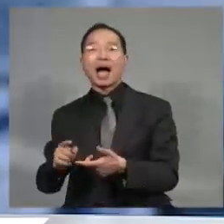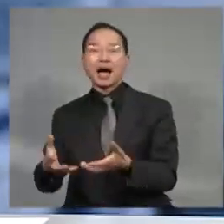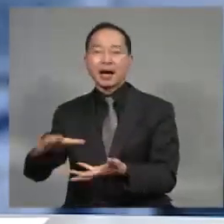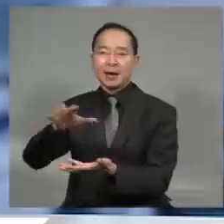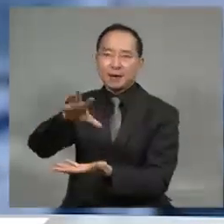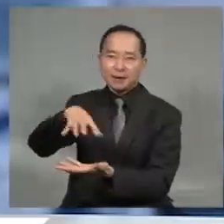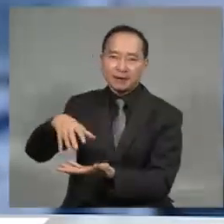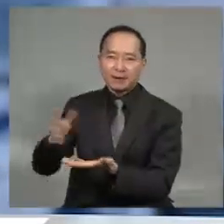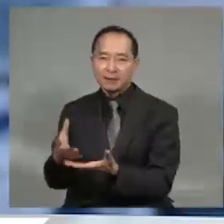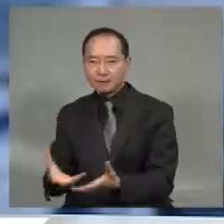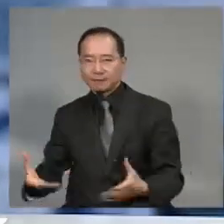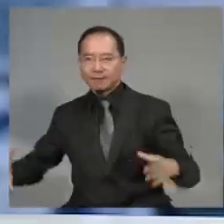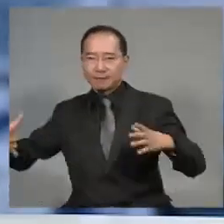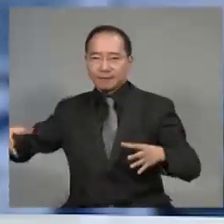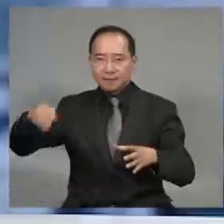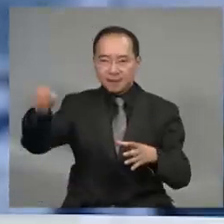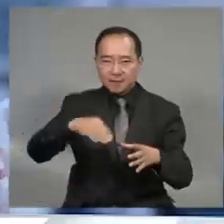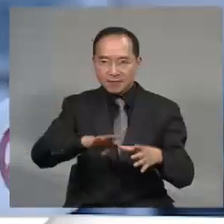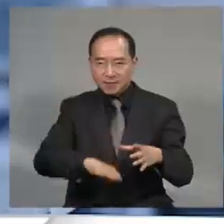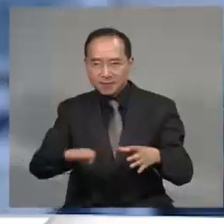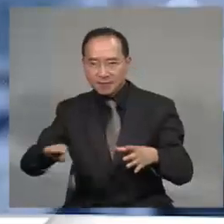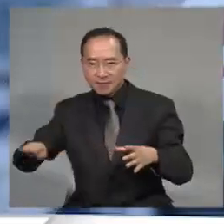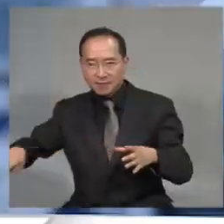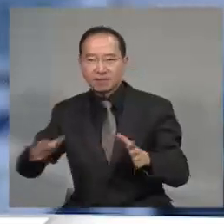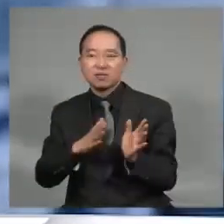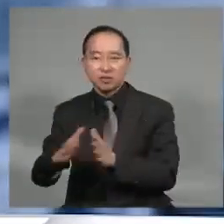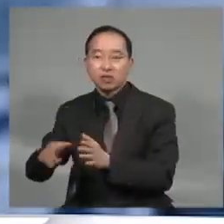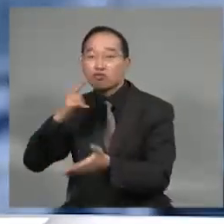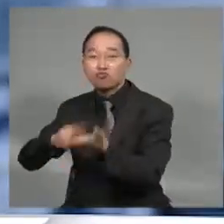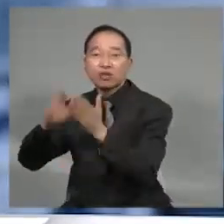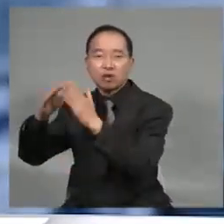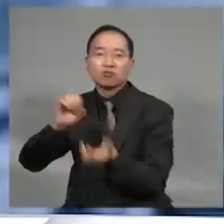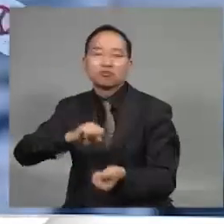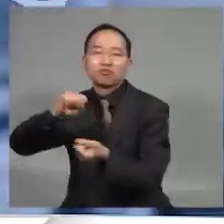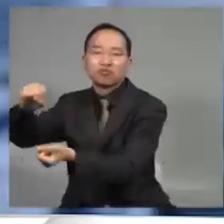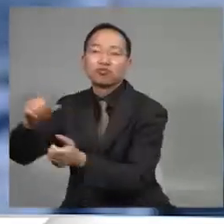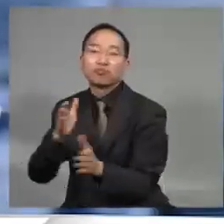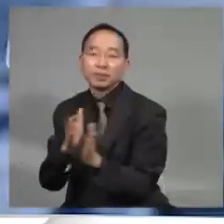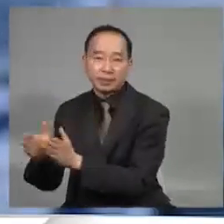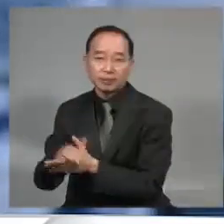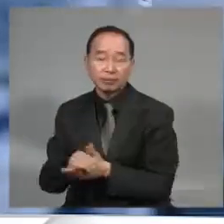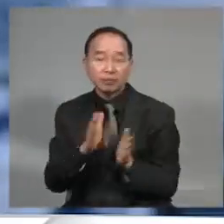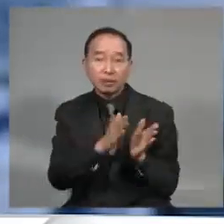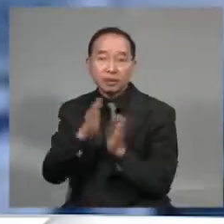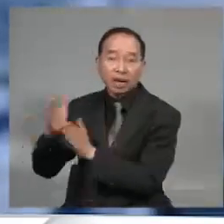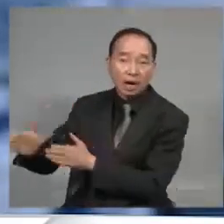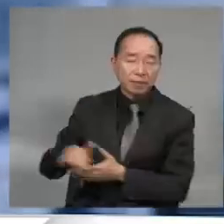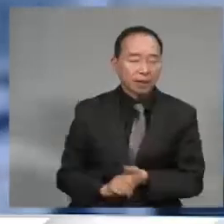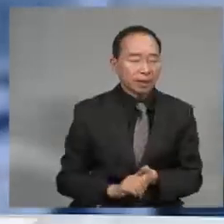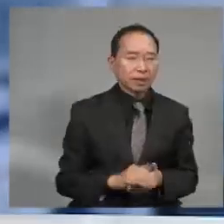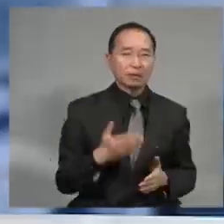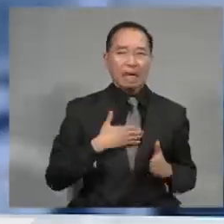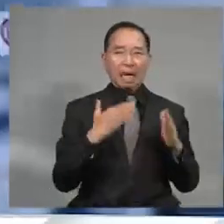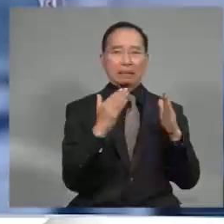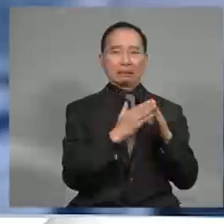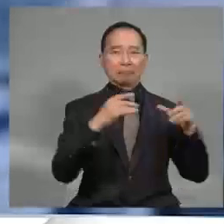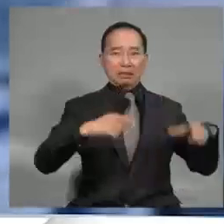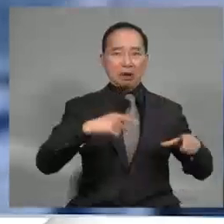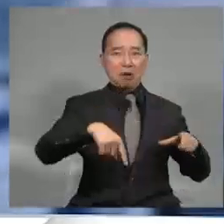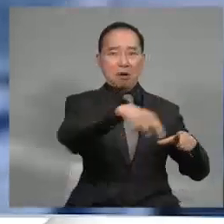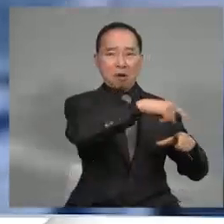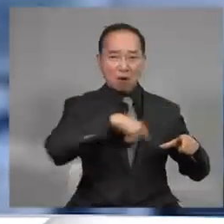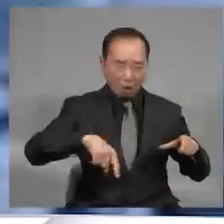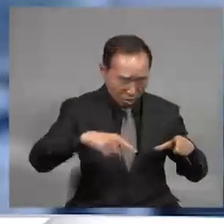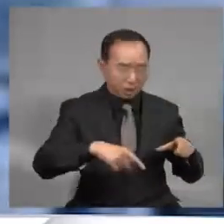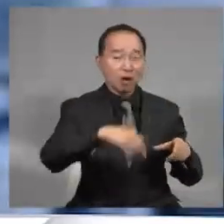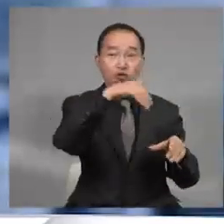정리를 하고 우체국으로 인계할 준비를 하시고요. 그 다음으로는 관내 사전 투표함을 이제 봉쇄를 하시고